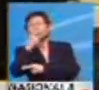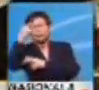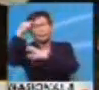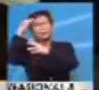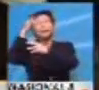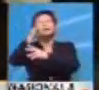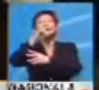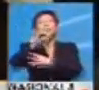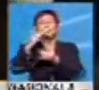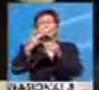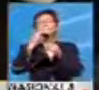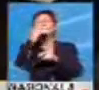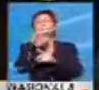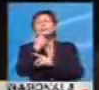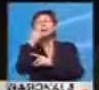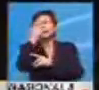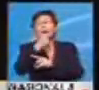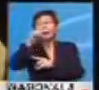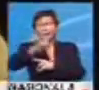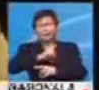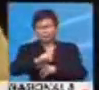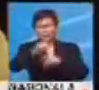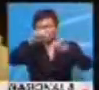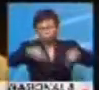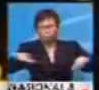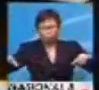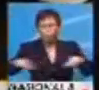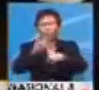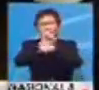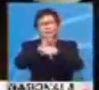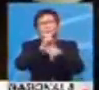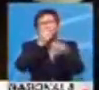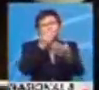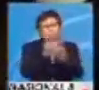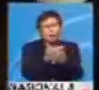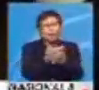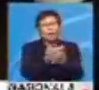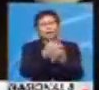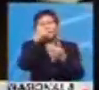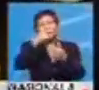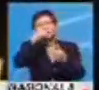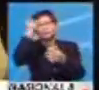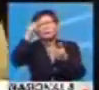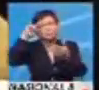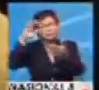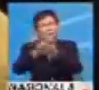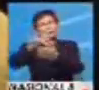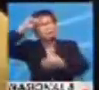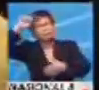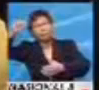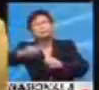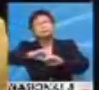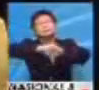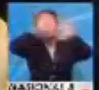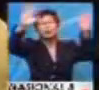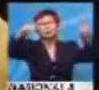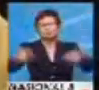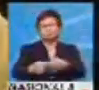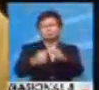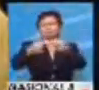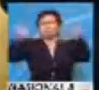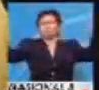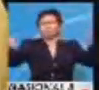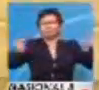kepada agama Islam boleh melaksanakan tugas mereka dengan penuh keyakinan berdasarkan kepercayaan itu ini jelas bertentangan dengan